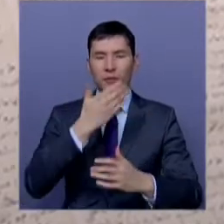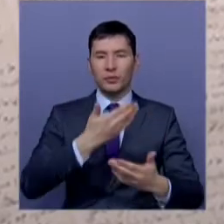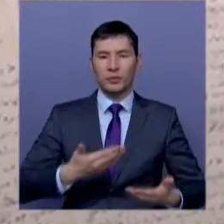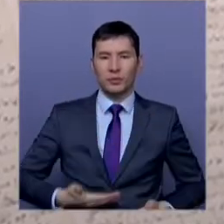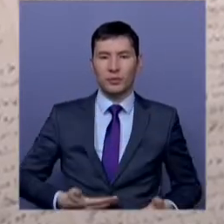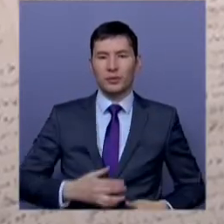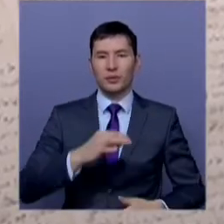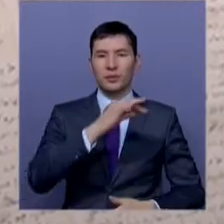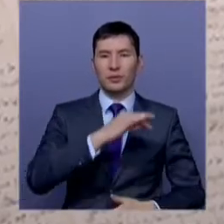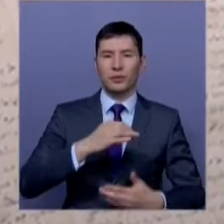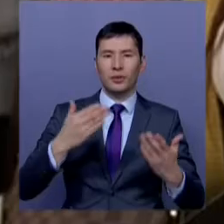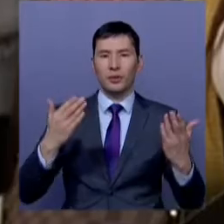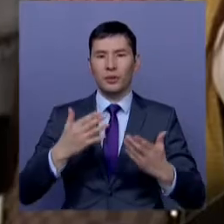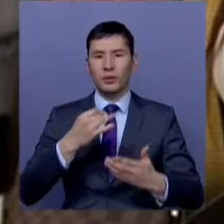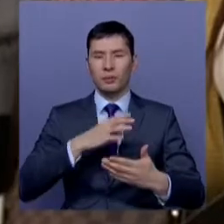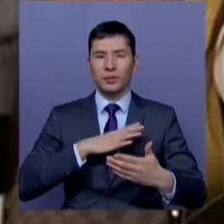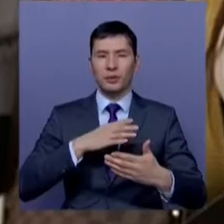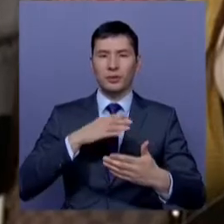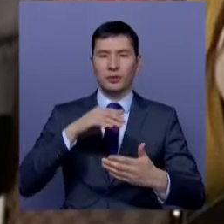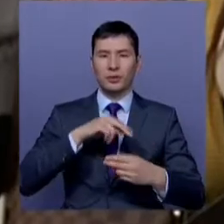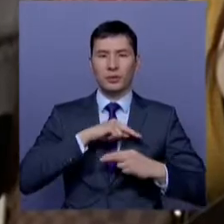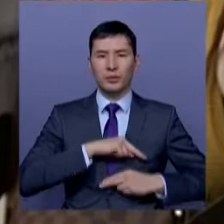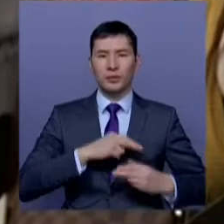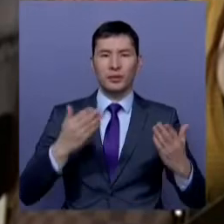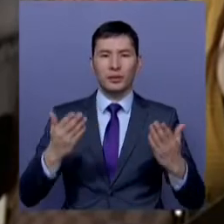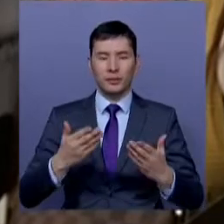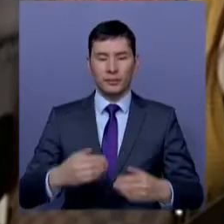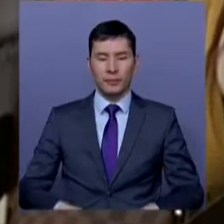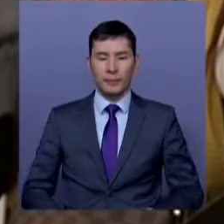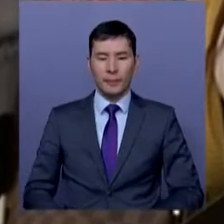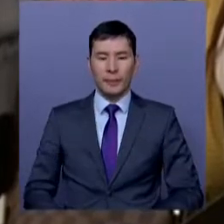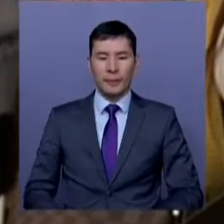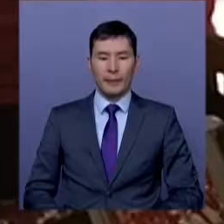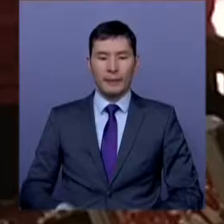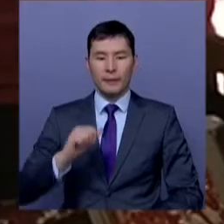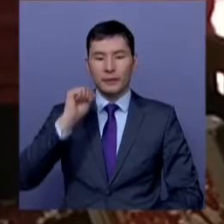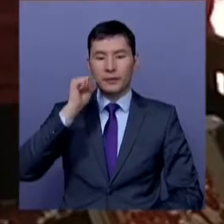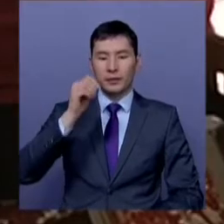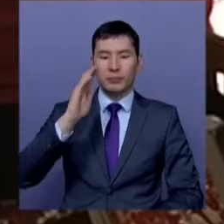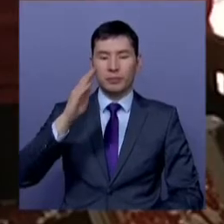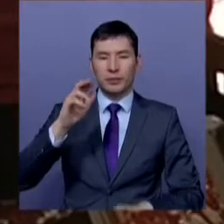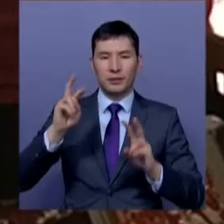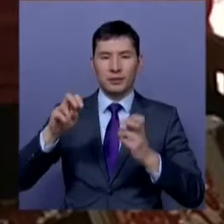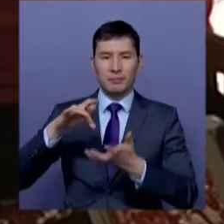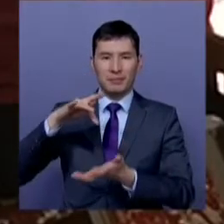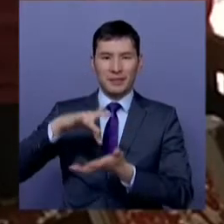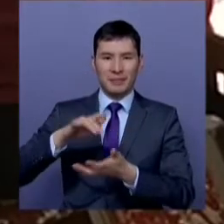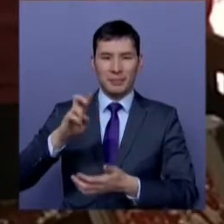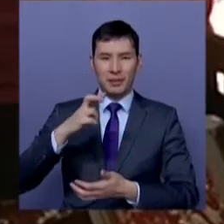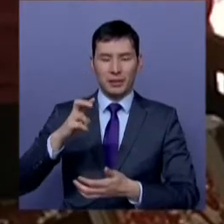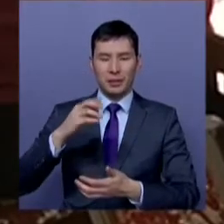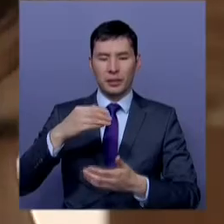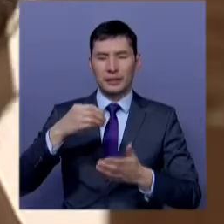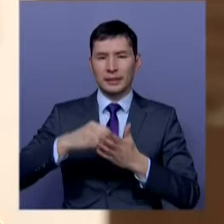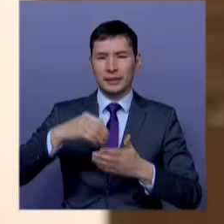кейін Абайдың қоғамдық қызметі. Ал ертең ғылым ордасының сирек кітаптар орталығында Абайдың білімдіден шыққан